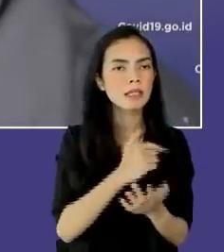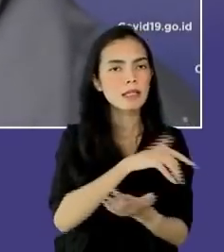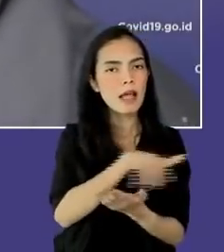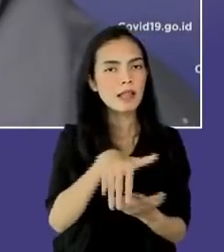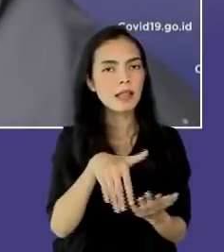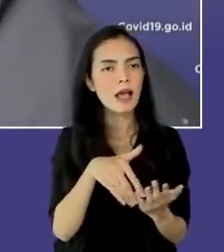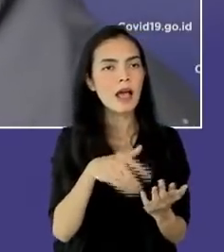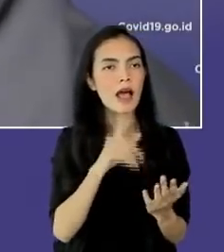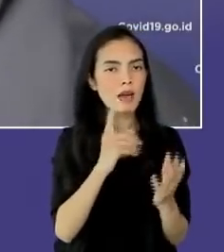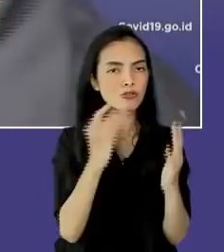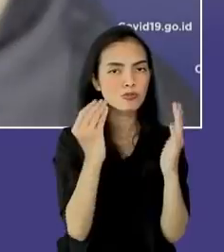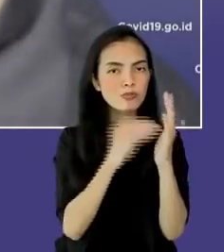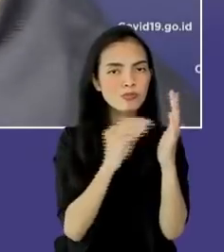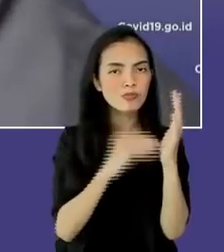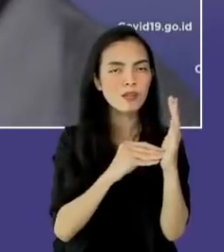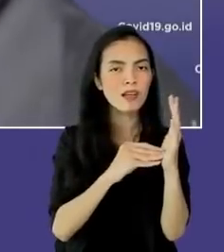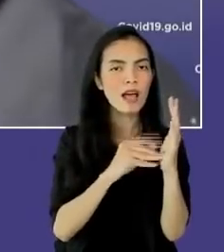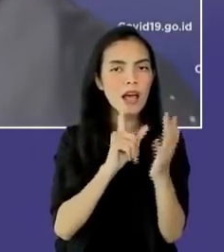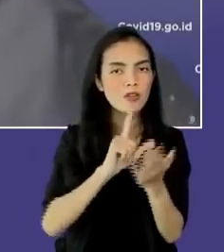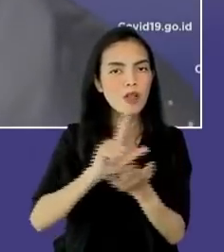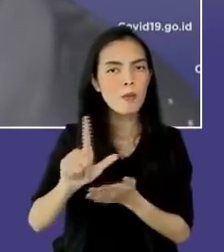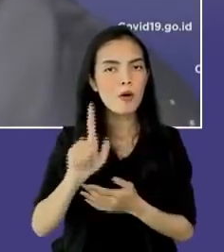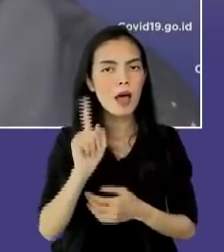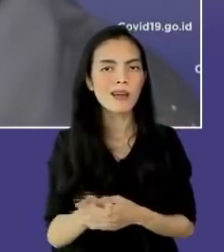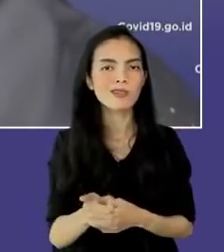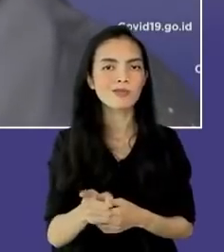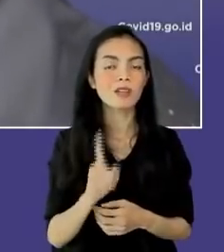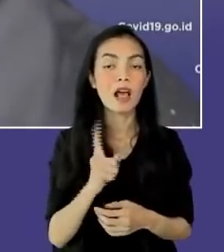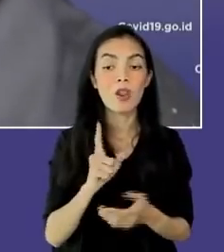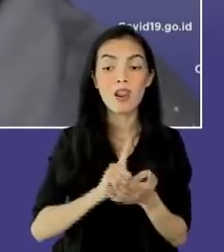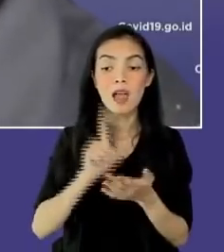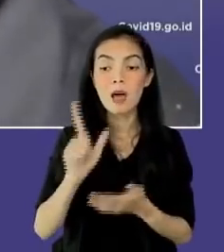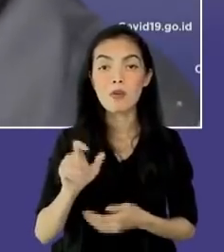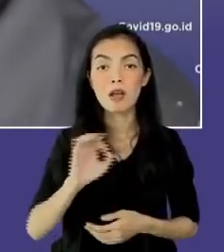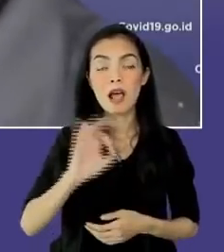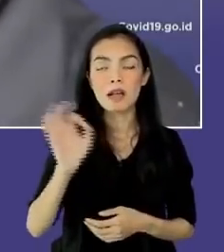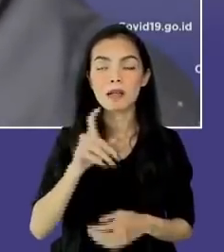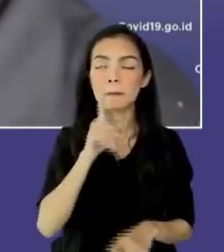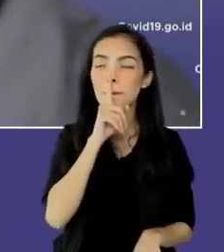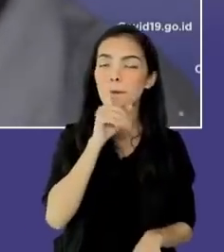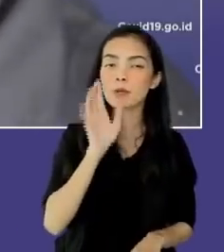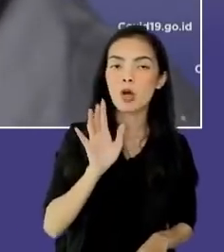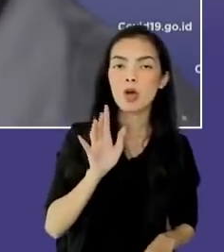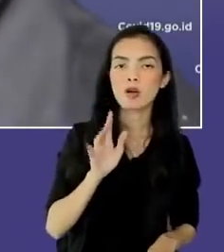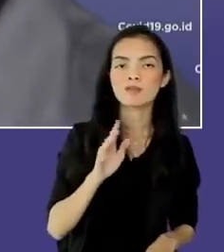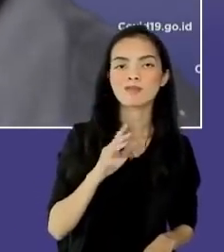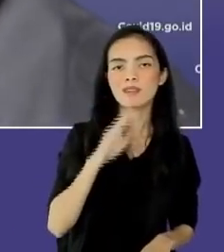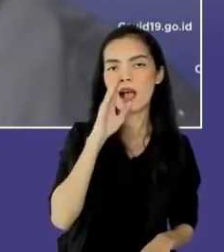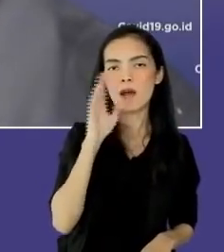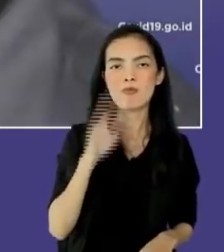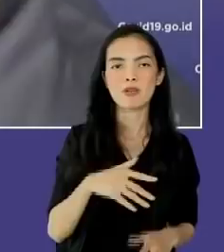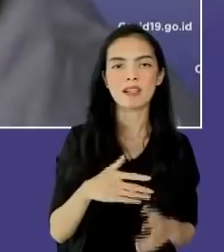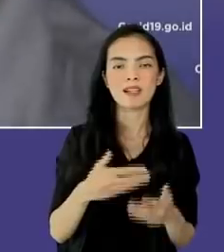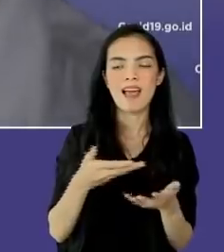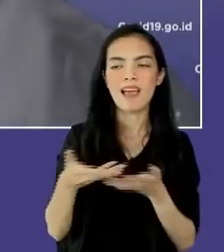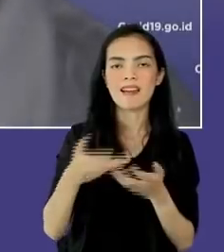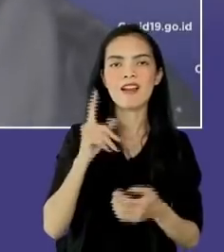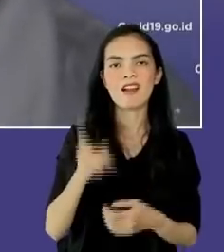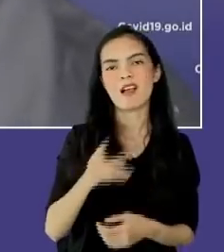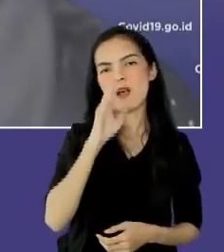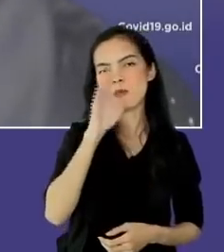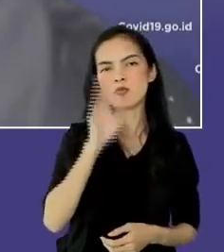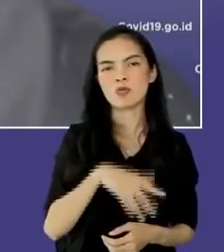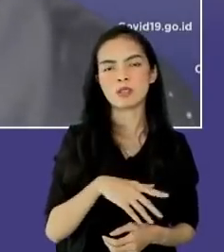juga harus melaporkan bahwa kita termasuk yang isoman. Kalau kita tidak melaporkan, cuma diam-diam saja, ya nggak akan dapat semuanya sebetulnya